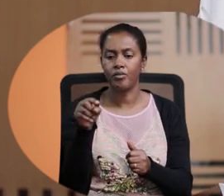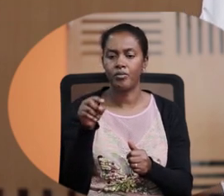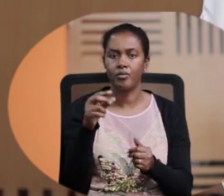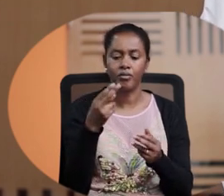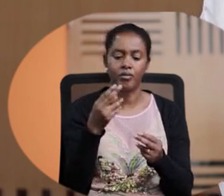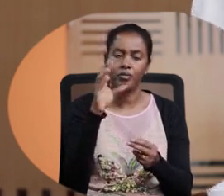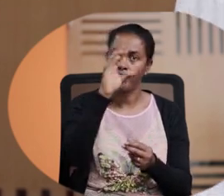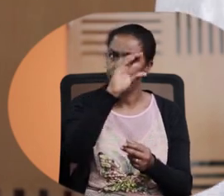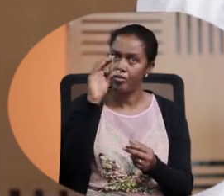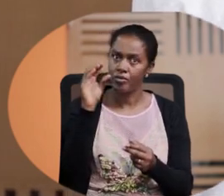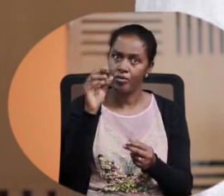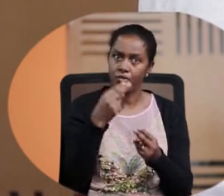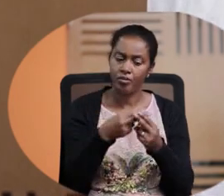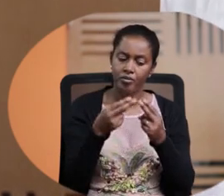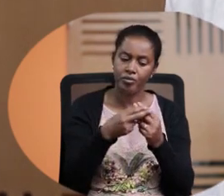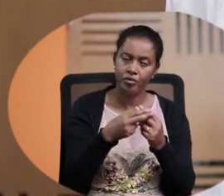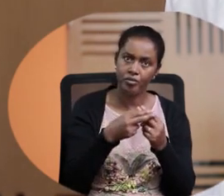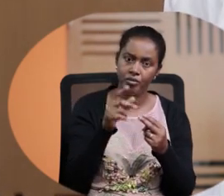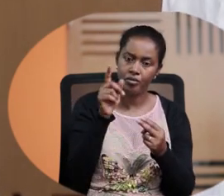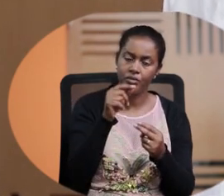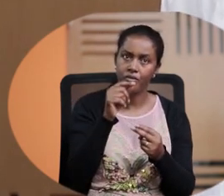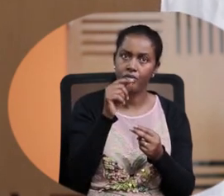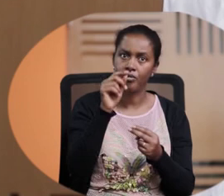dibasadif jatama degree janna